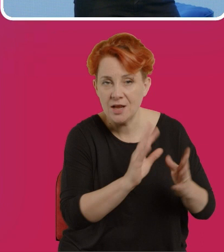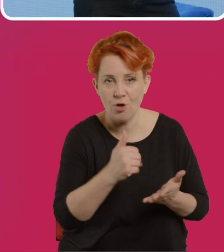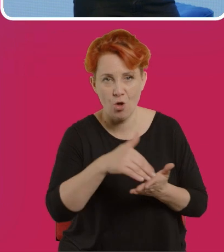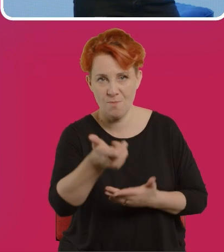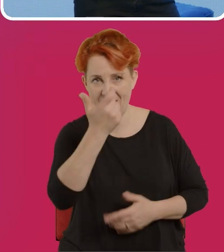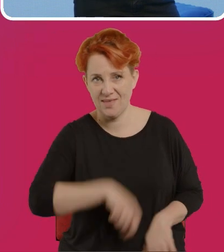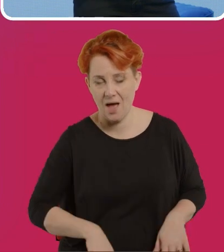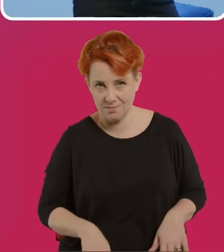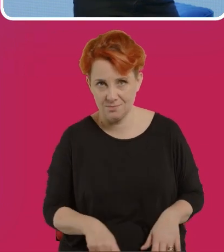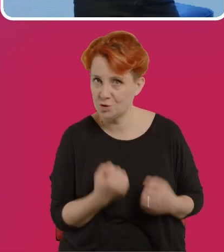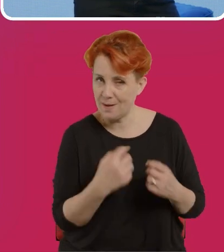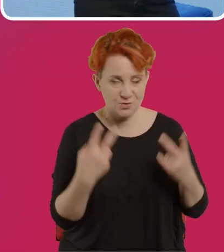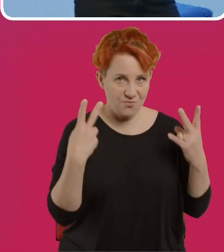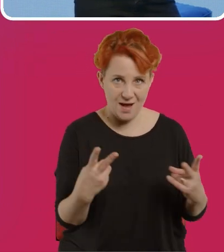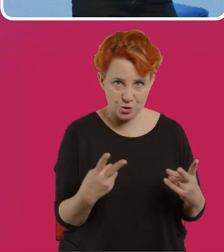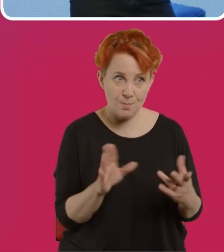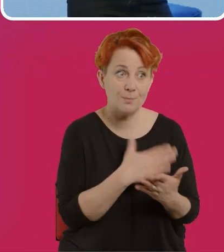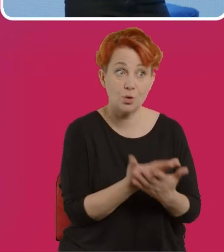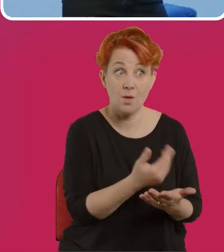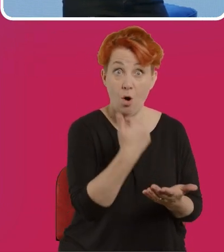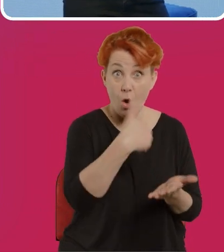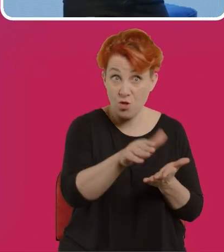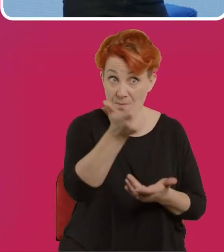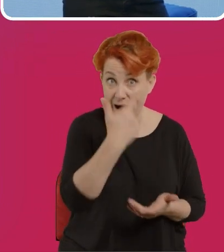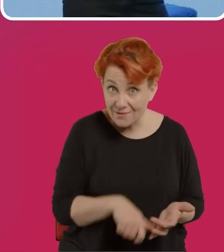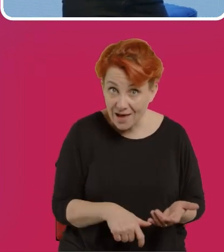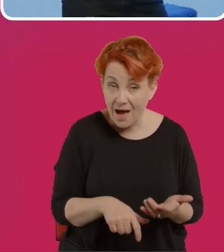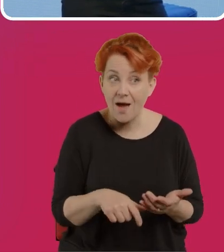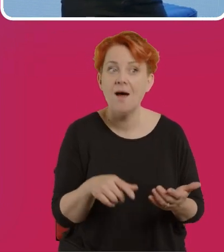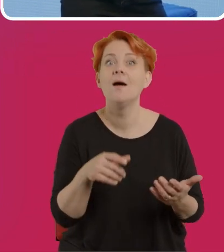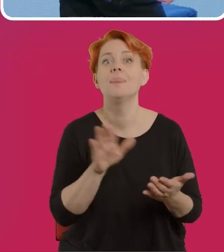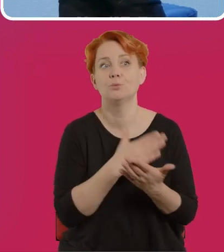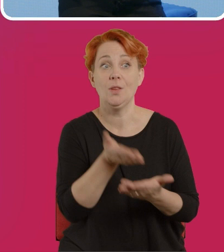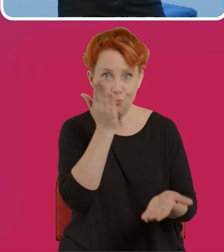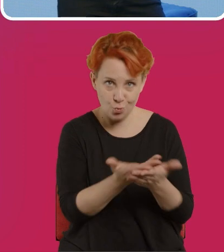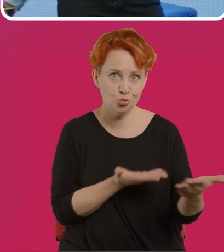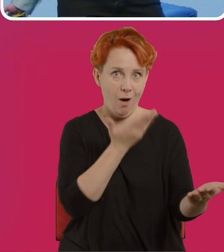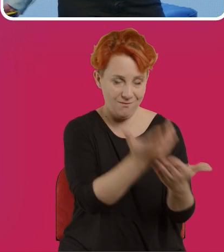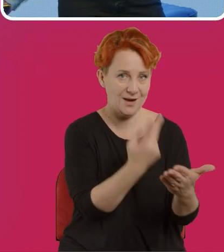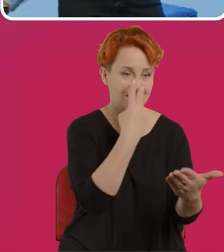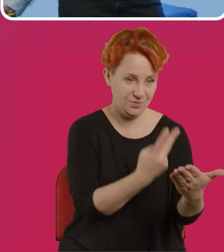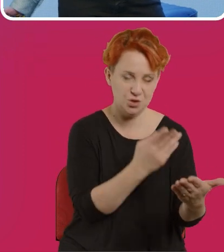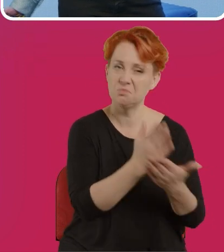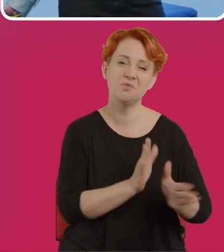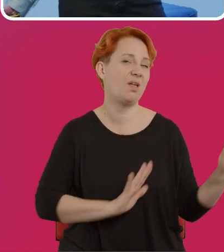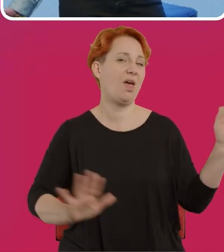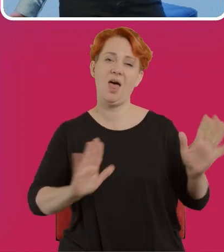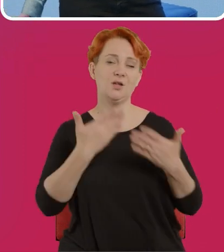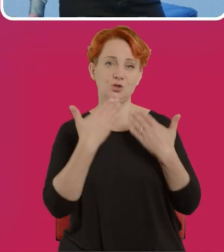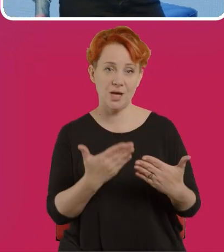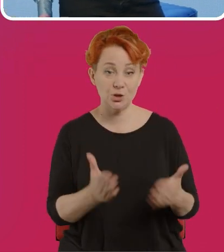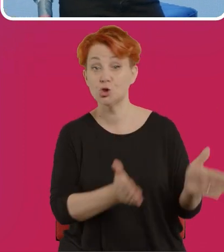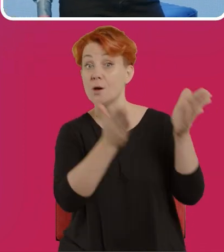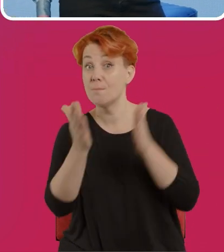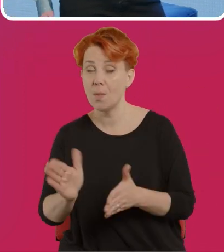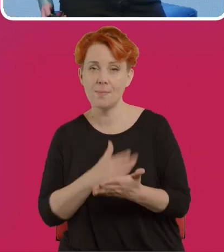to zależy, czy on mówi nam dziękuję w momencie, kiedy już ofertę otrzymał, w momencie, kiedy negocjujemy umowę, albo